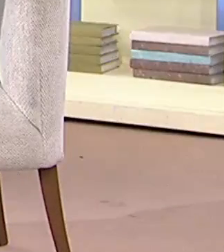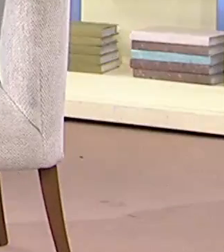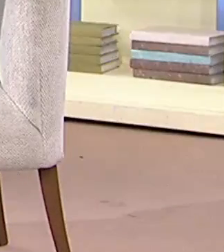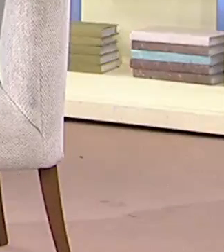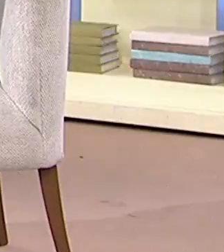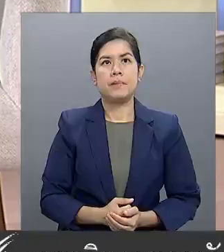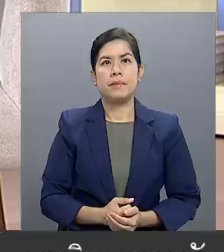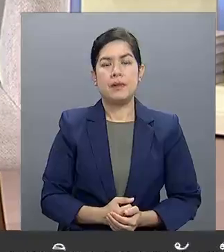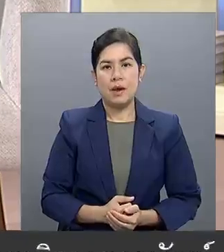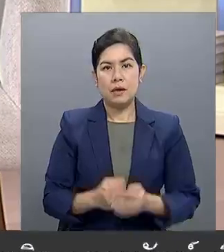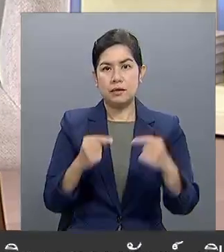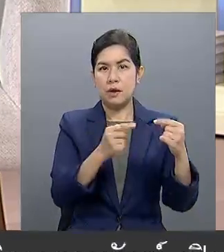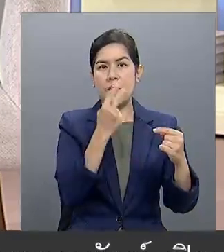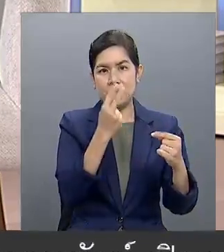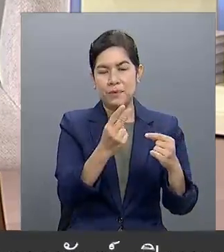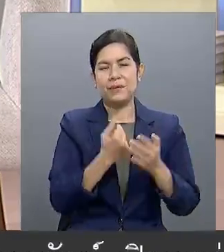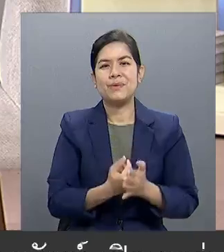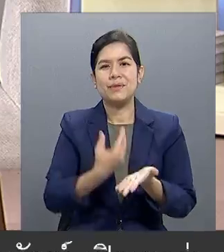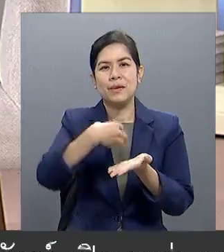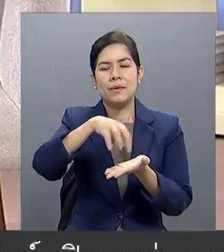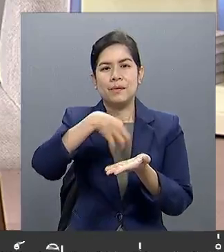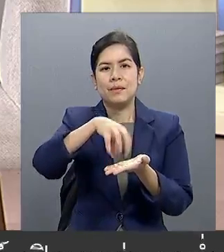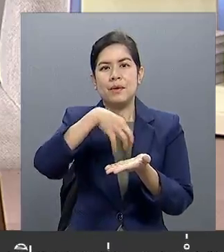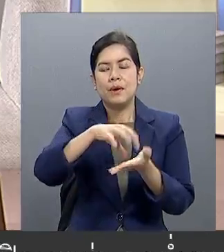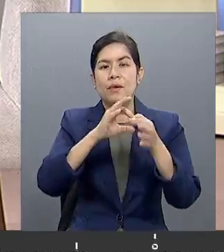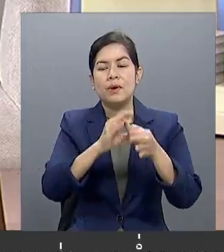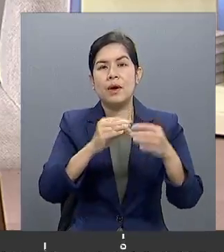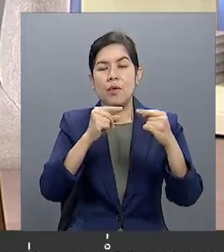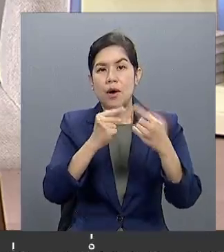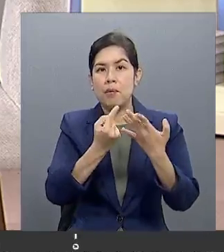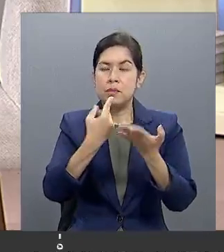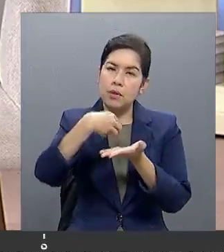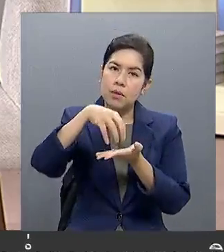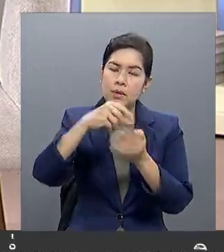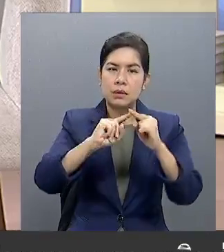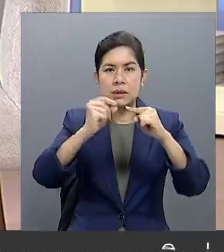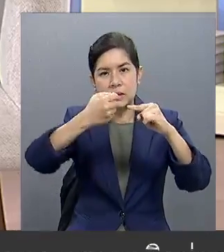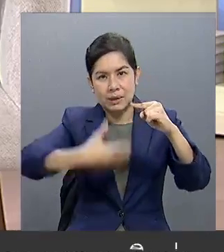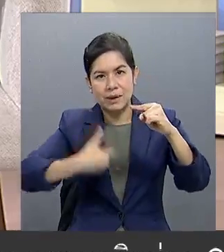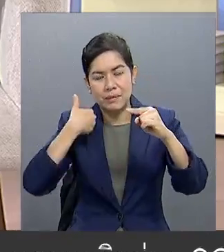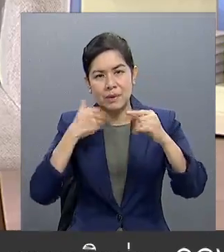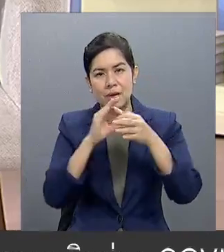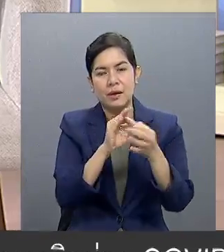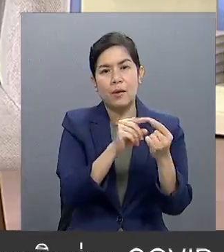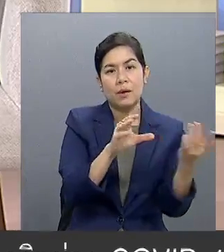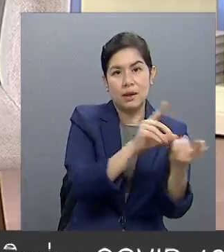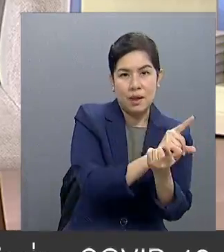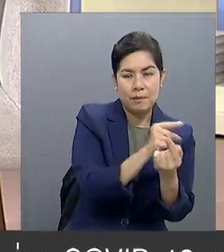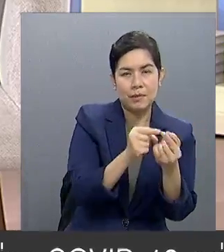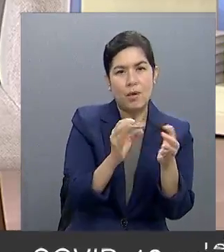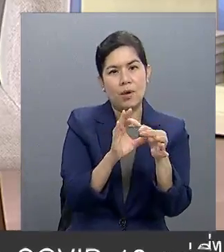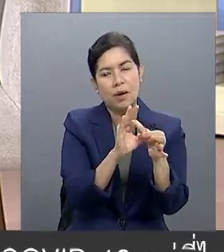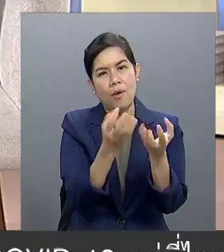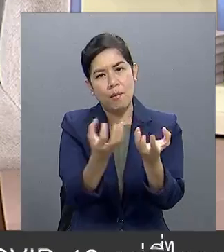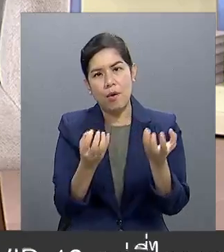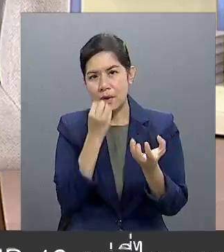กลับมาติดตามช่วงสีสันวาไรตี้หลากหลายเรื่องราวทั่วไทยนะครับทั้งประเพณีศิลปะวัฒนธรรมและอาหารการกินพร้อมเสิร์ฟให้คุณผู้ชมผ่านทางหน้าจ